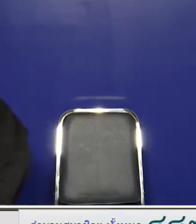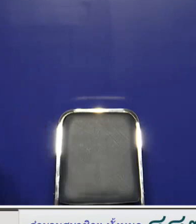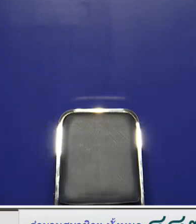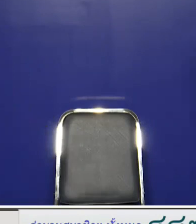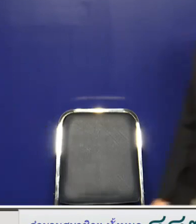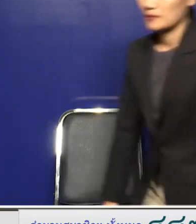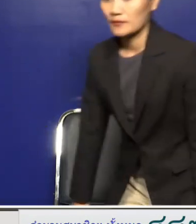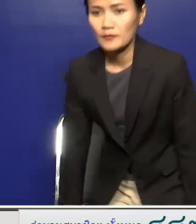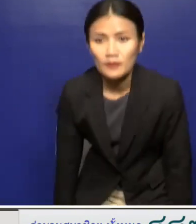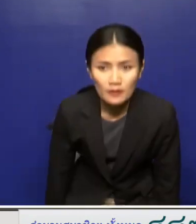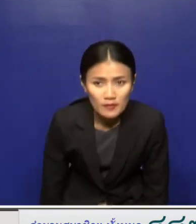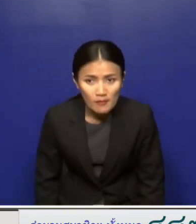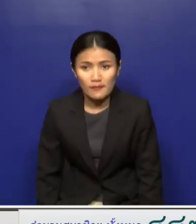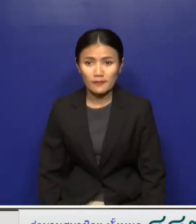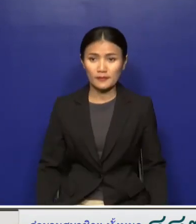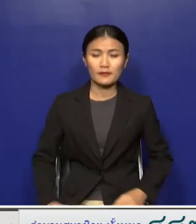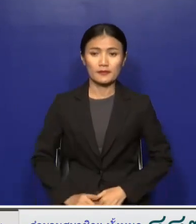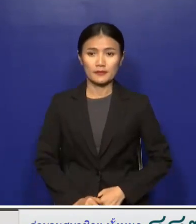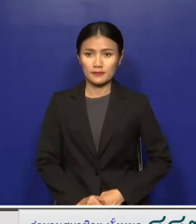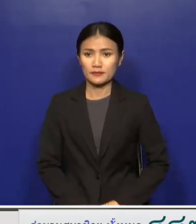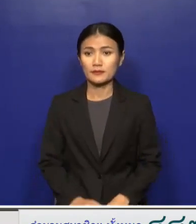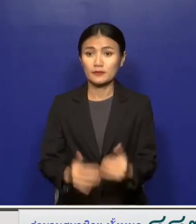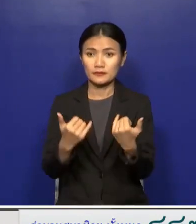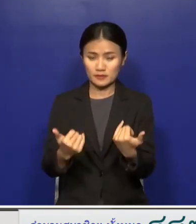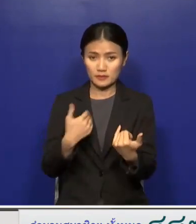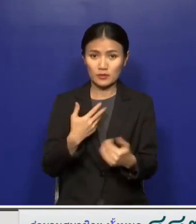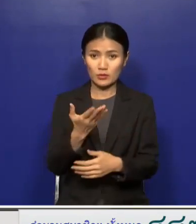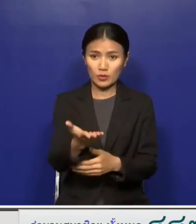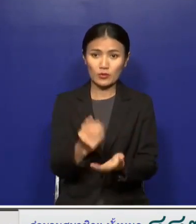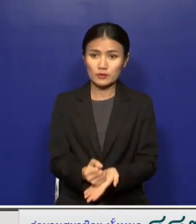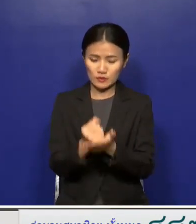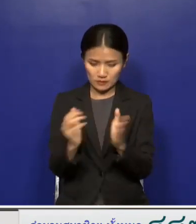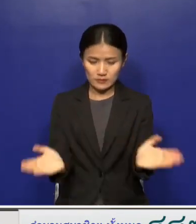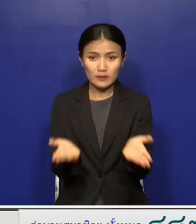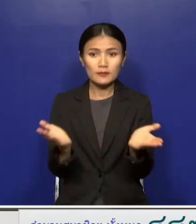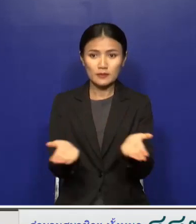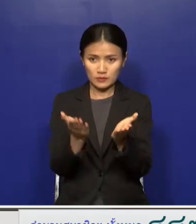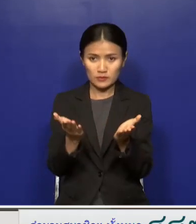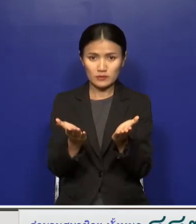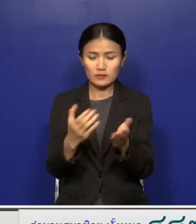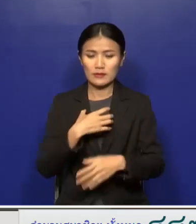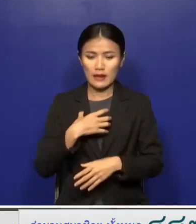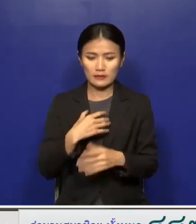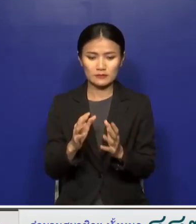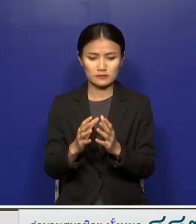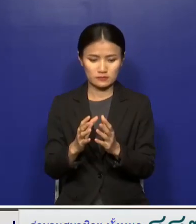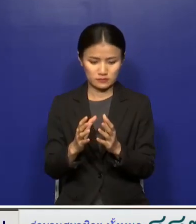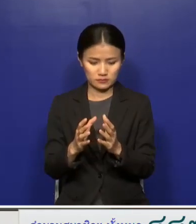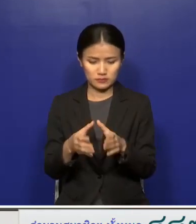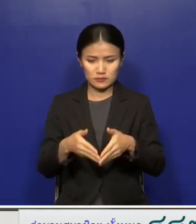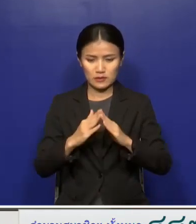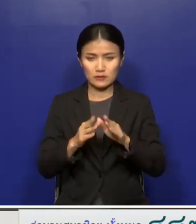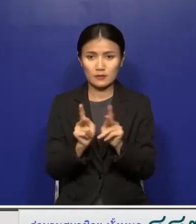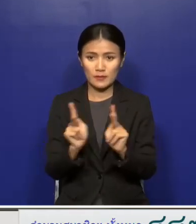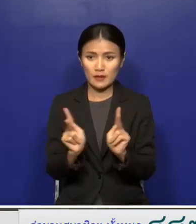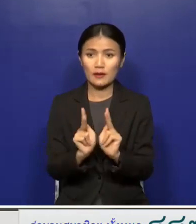ขอให้ได้สนับสนุนยัตติที่ผมกล่าวถึงมีการจัดตั้งการมาธิการวิสามัญเพื่อจัด